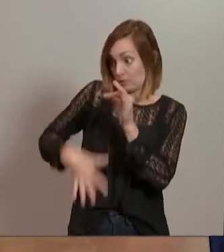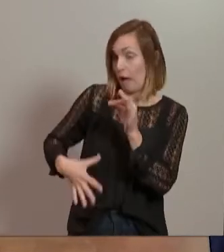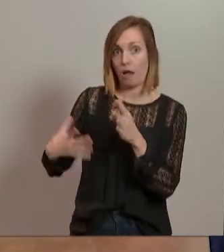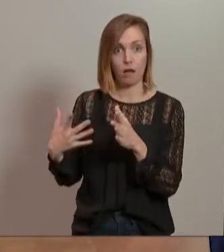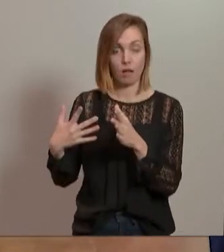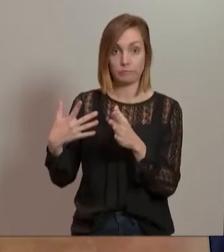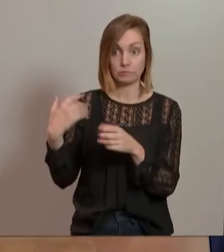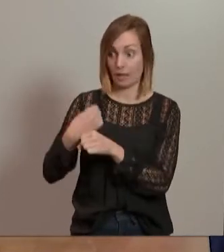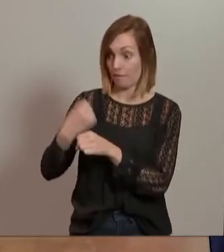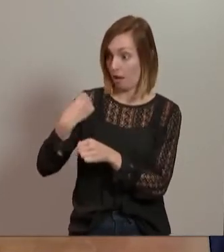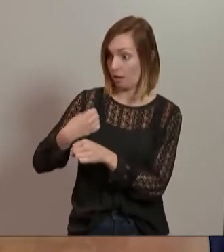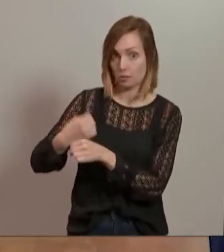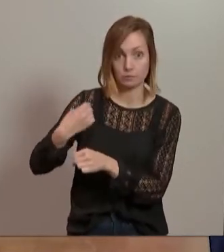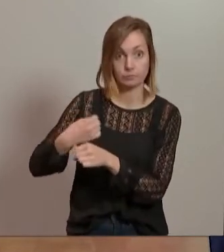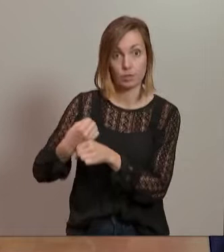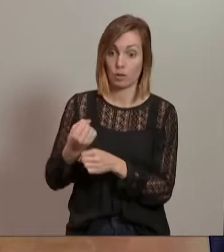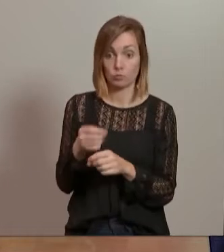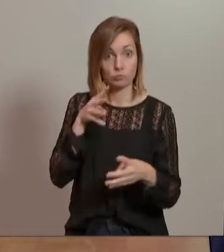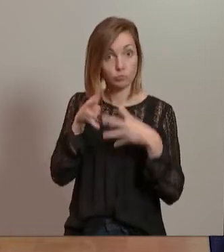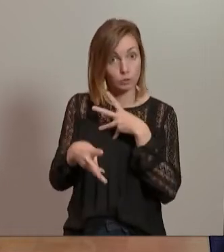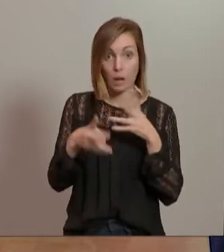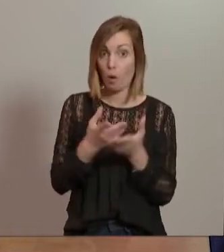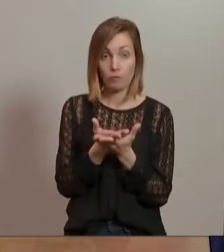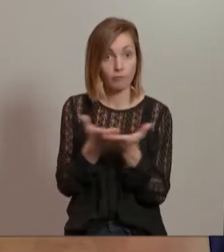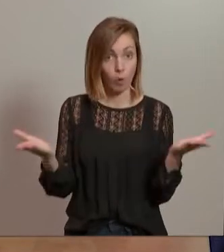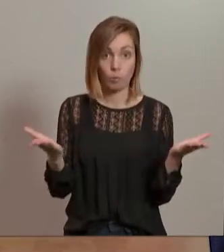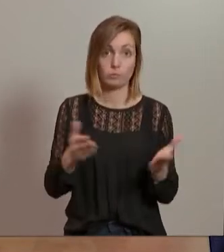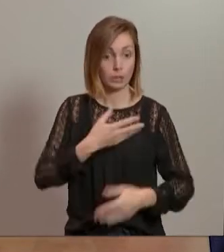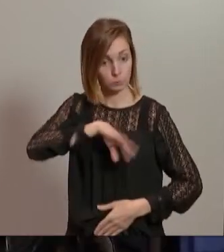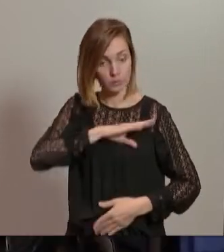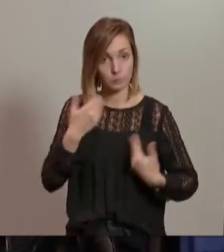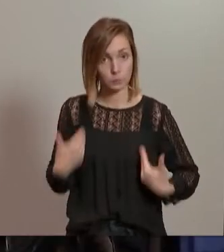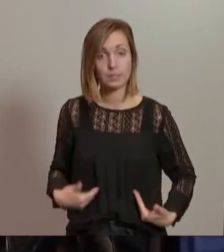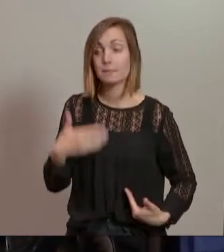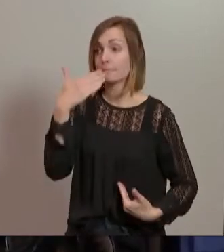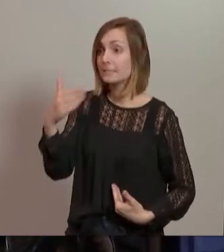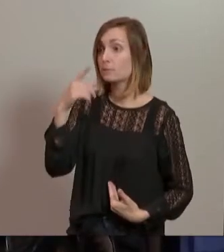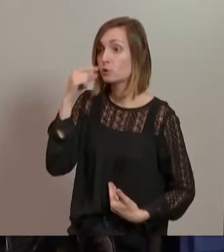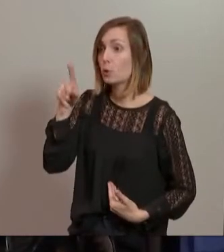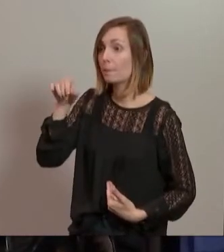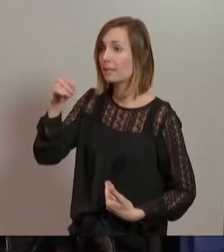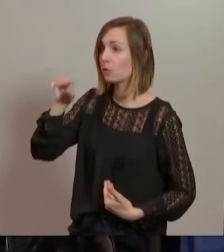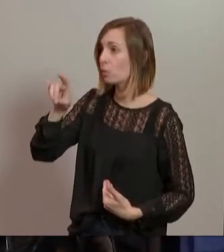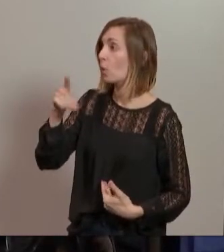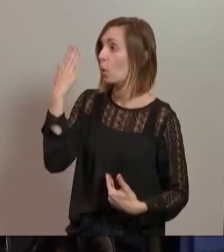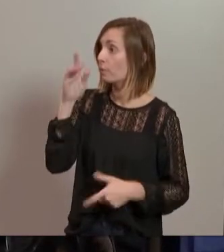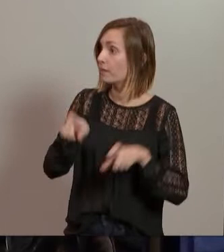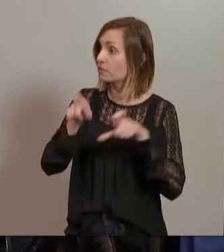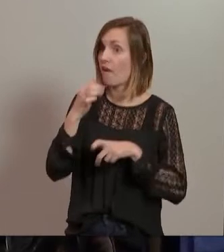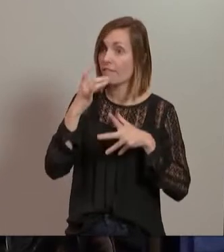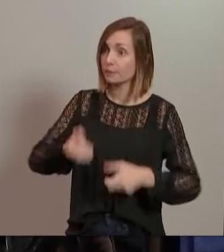transparence et en responsabilité. Merci. Merci, M. Pinault. Y a-t-il d'autres interventions?